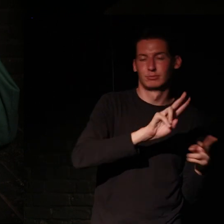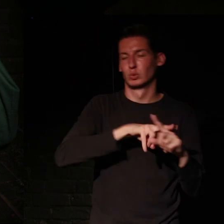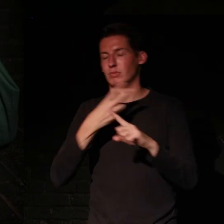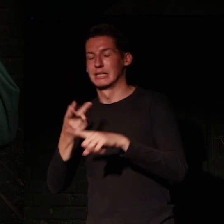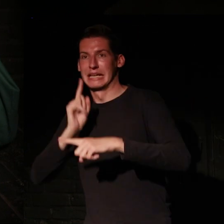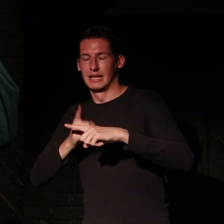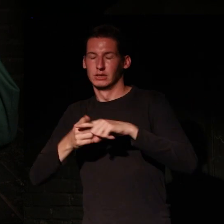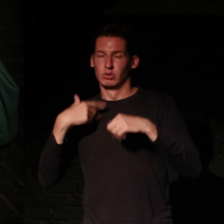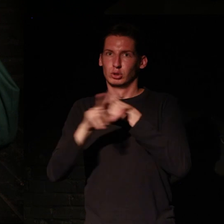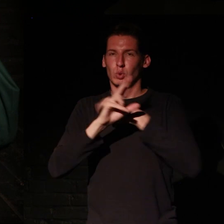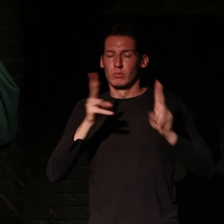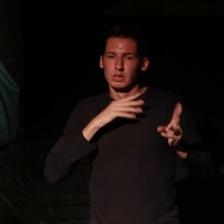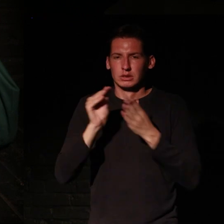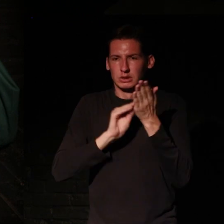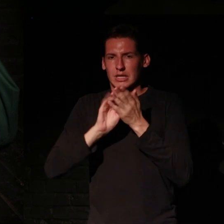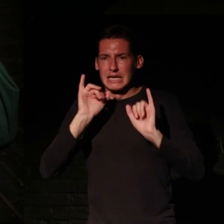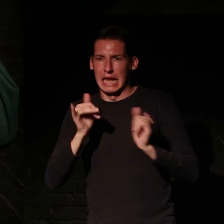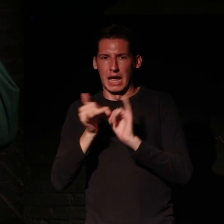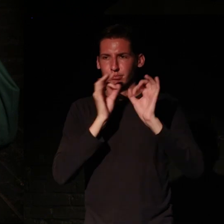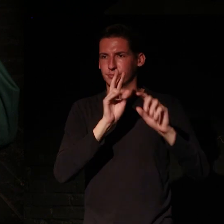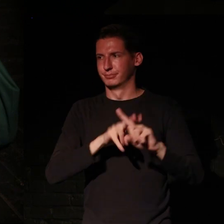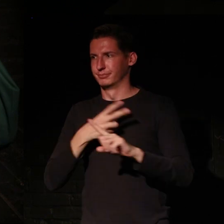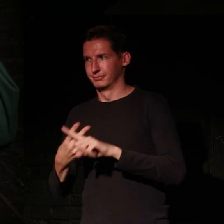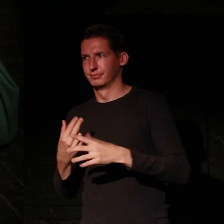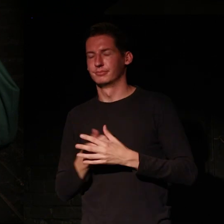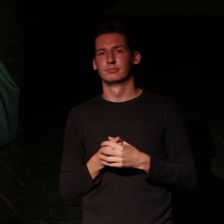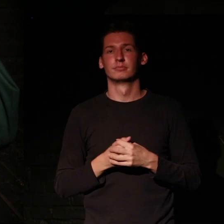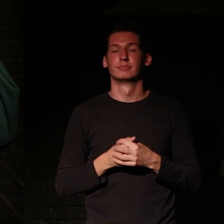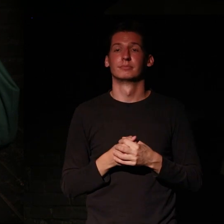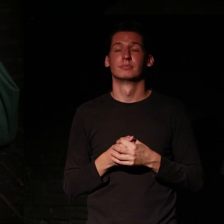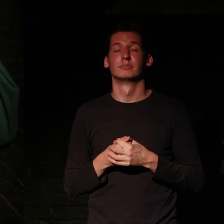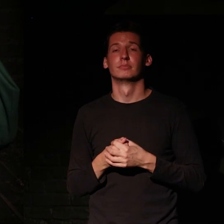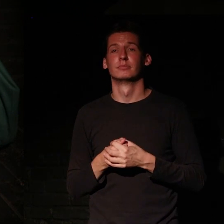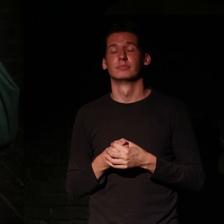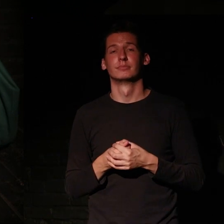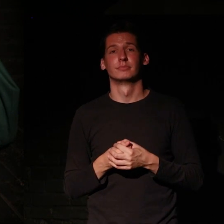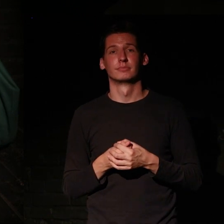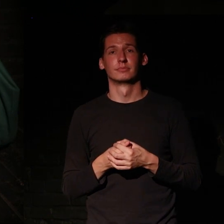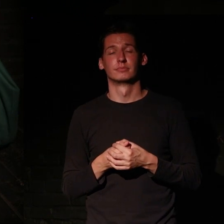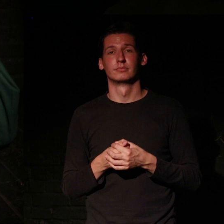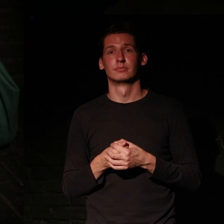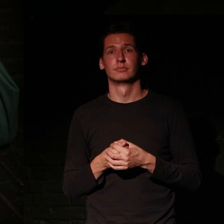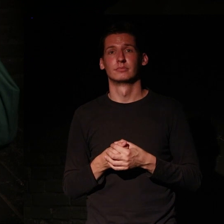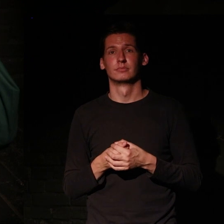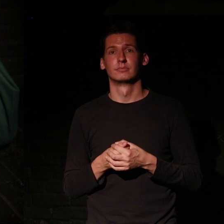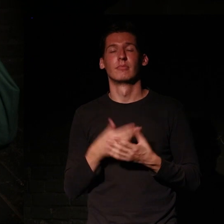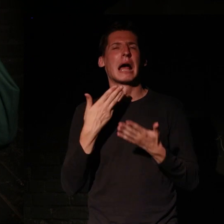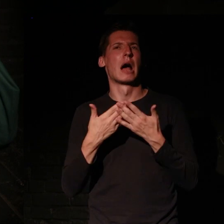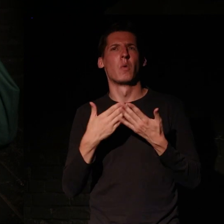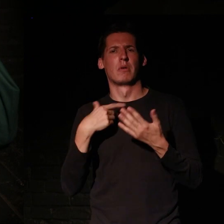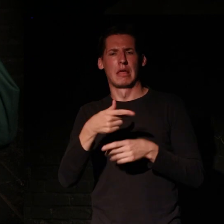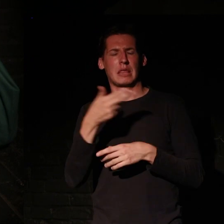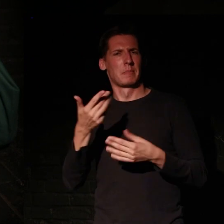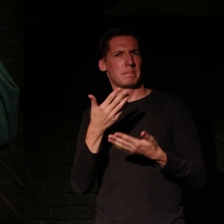To jest taka legenda. Natomiast właśnie dlaczego mówię też, że